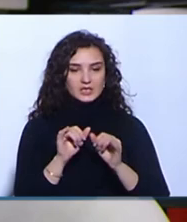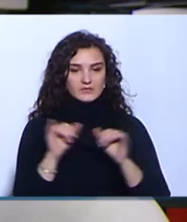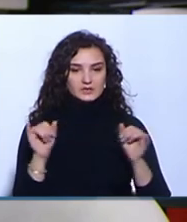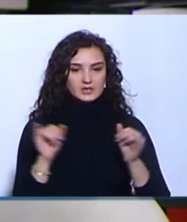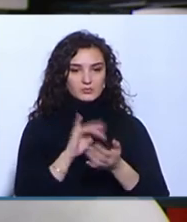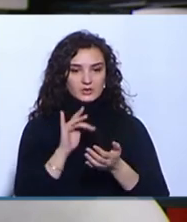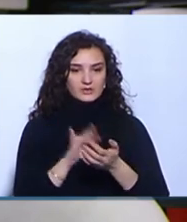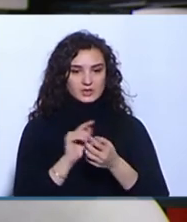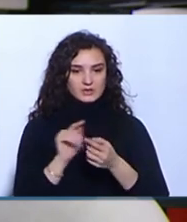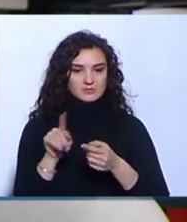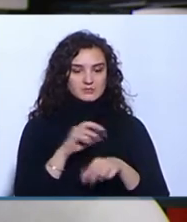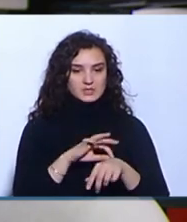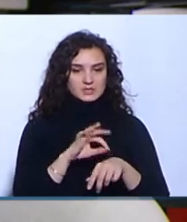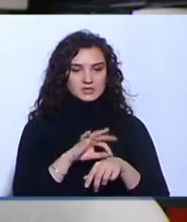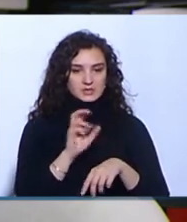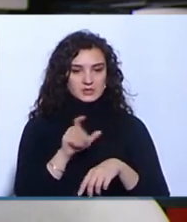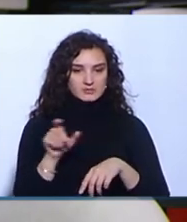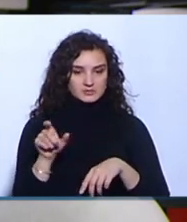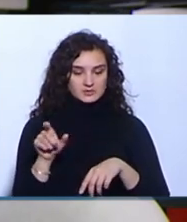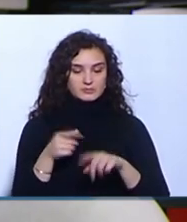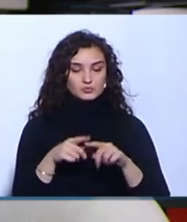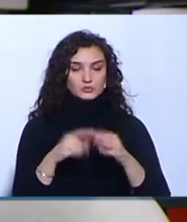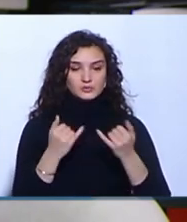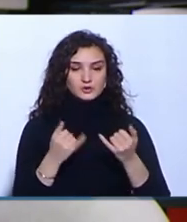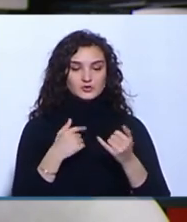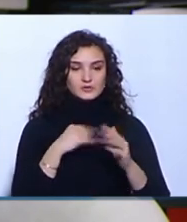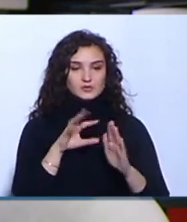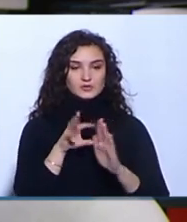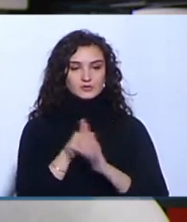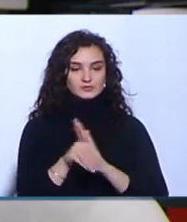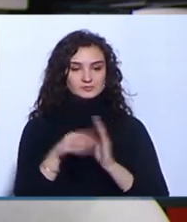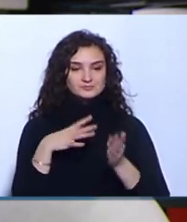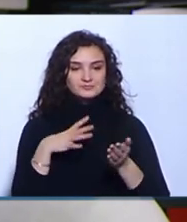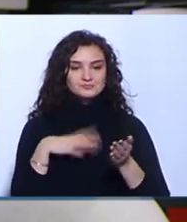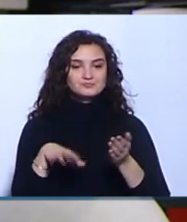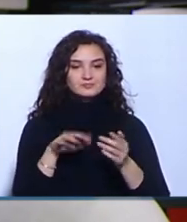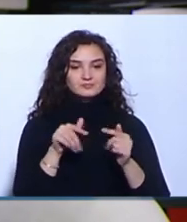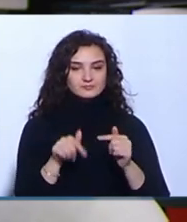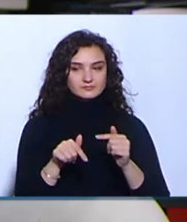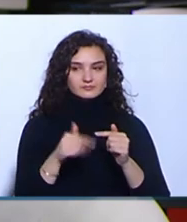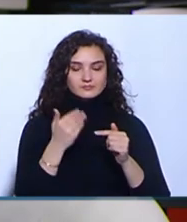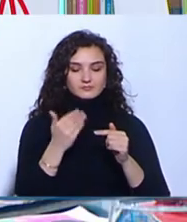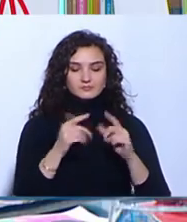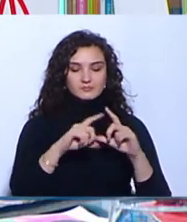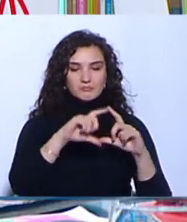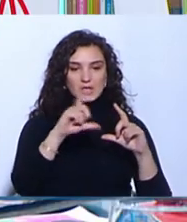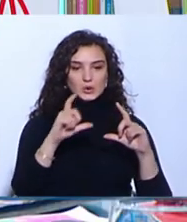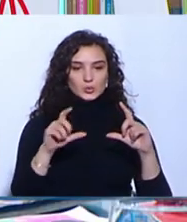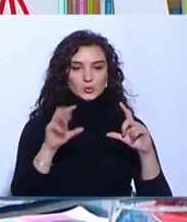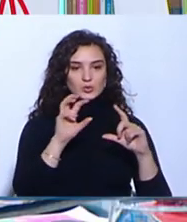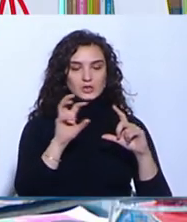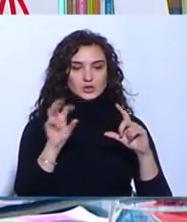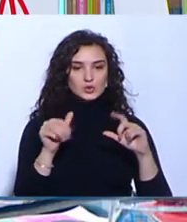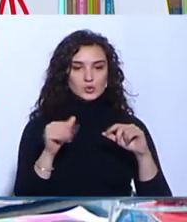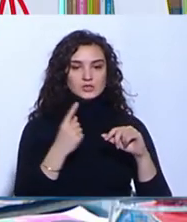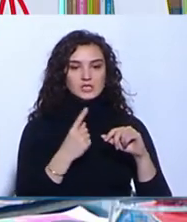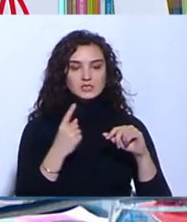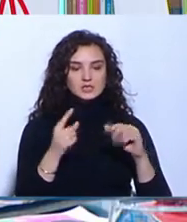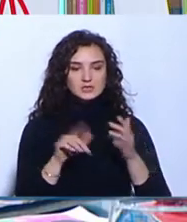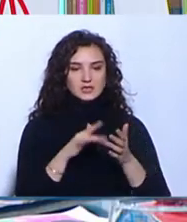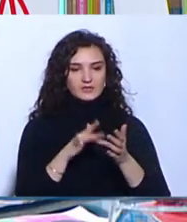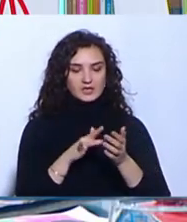განვითარებული ქვეყნების პაციენტებს. ამიტომ დღეს ჩვენ ჩავერთეთ ამაში. საქართველო დატანილია მათ რუკაზე, როგორც ის ერთ-ერთი ის